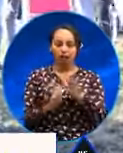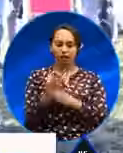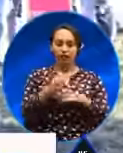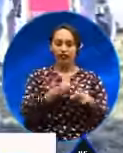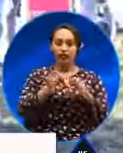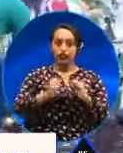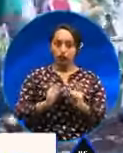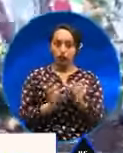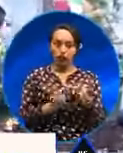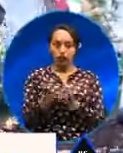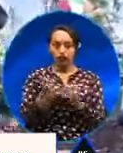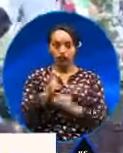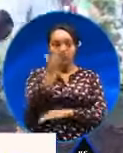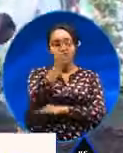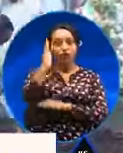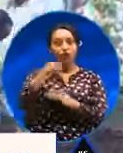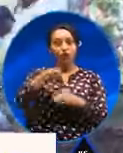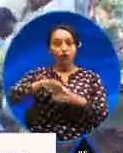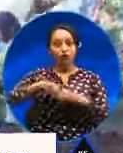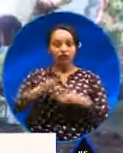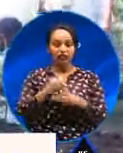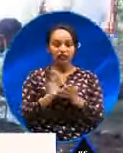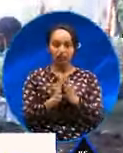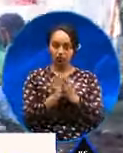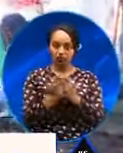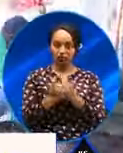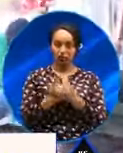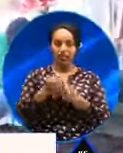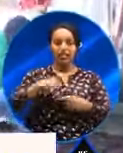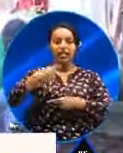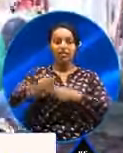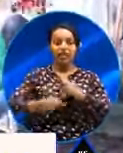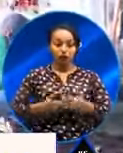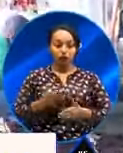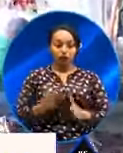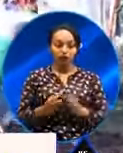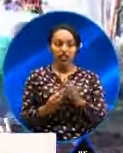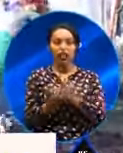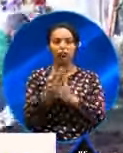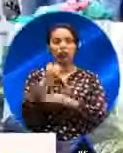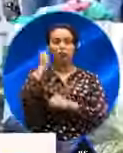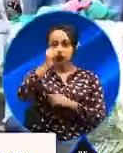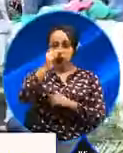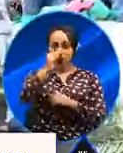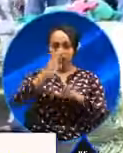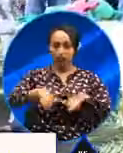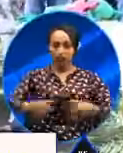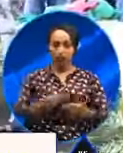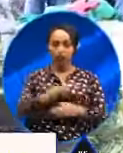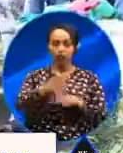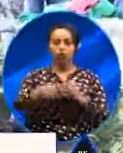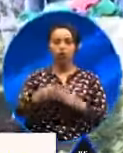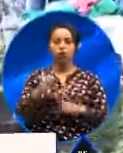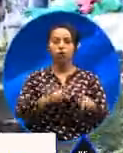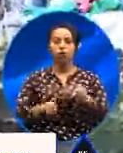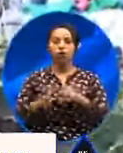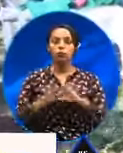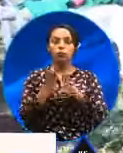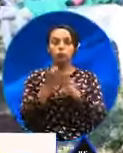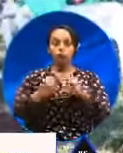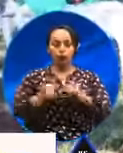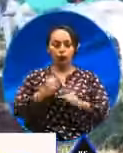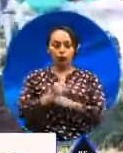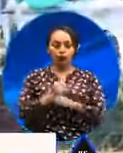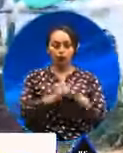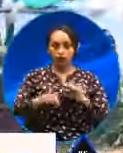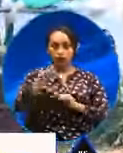ለማጽናት እንደሚሰሩ ገልጸው ችግኞችን በመትከልና በመንከባከብ ለሚቀጥለው ትውልድ የለመለመች ኢትዮጵያን ለማስረከብ ሁሉም የህብረተሰብ ክፍል